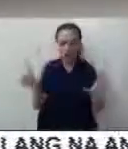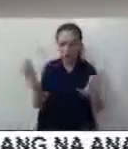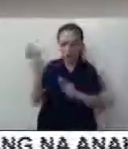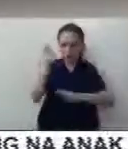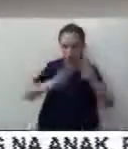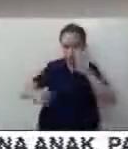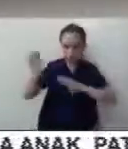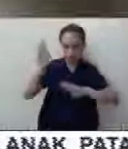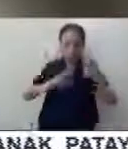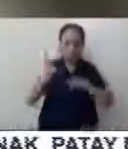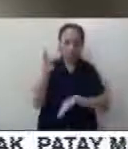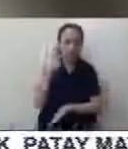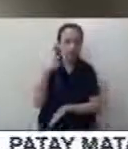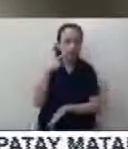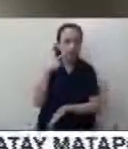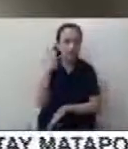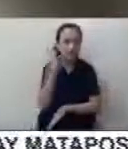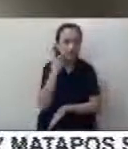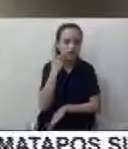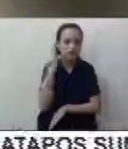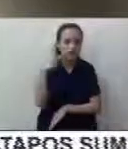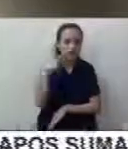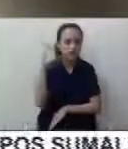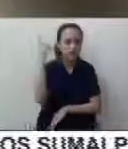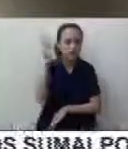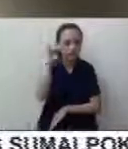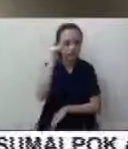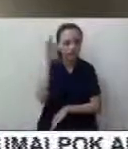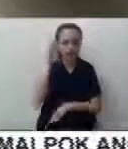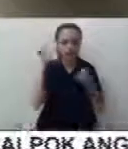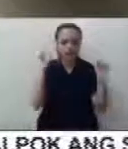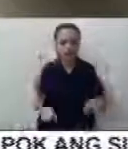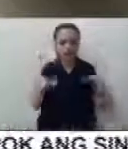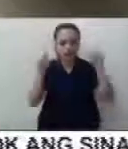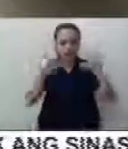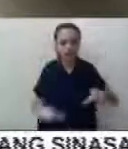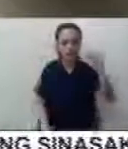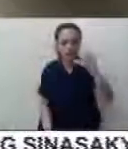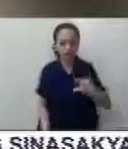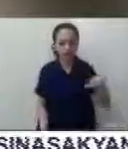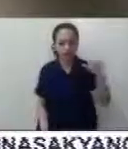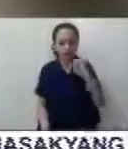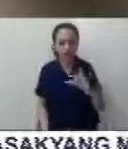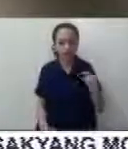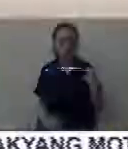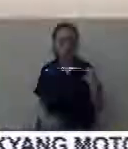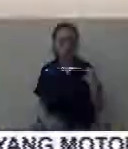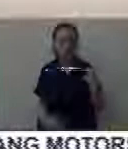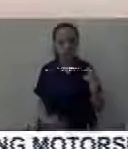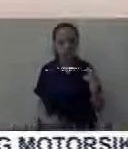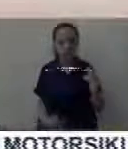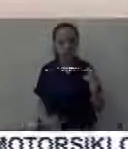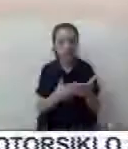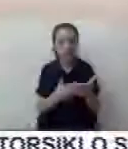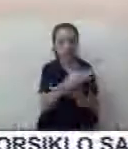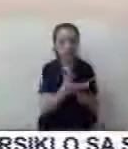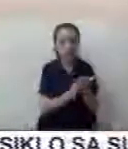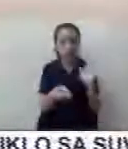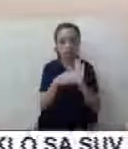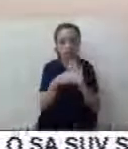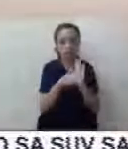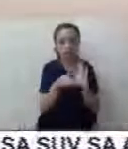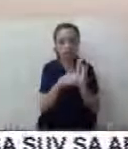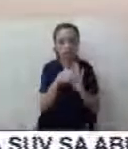mga anak ni Aljur. Sa kanilang Instagram account, ipinasilip ni Kylie ang mga preparasyon nilang mag-iina para sa napipinto